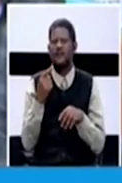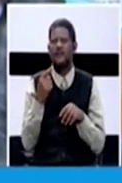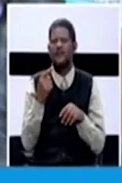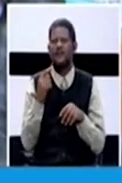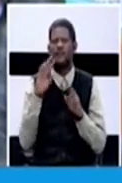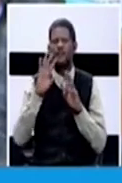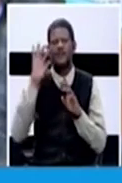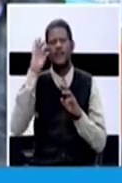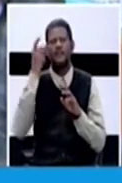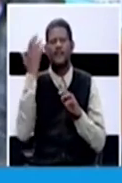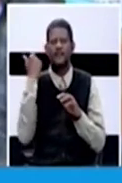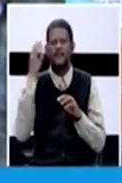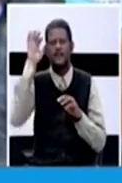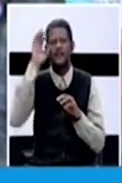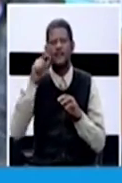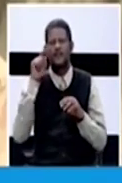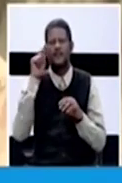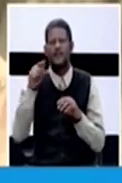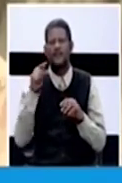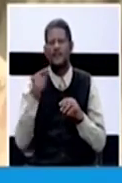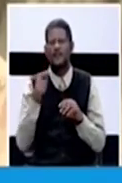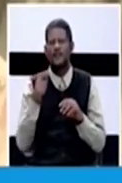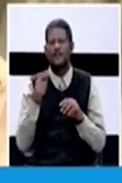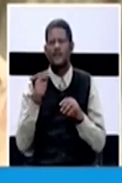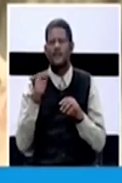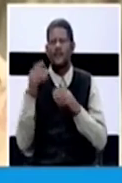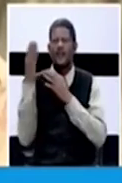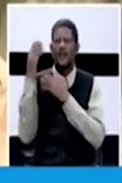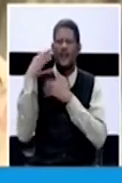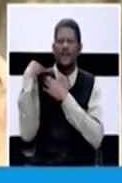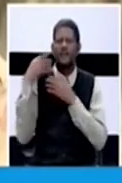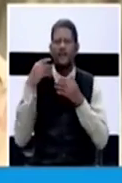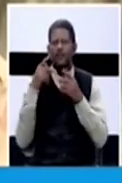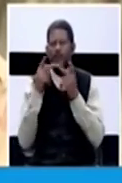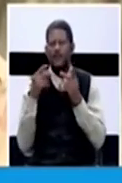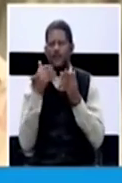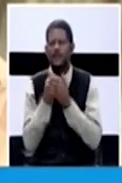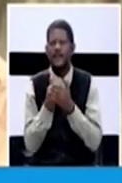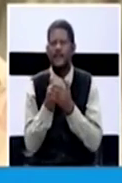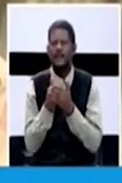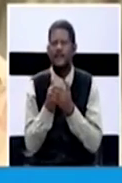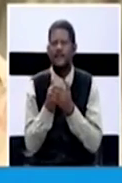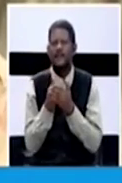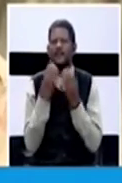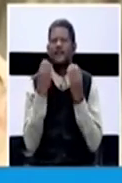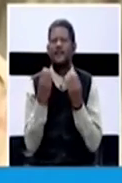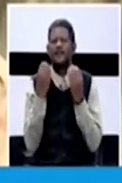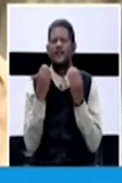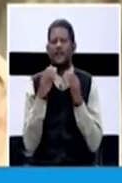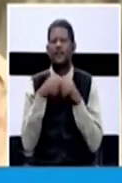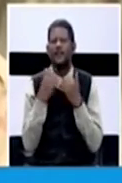ሕርቃ ነበሮም ነግድን ናብዚ መኣስከርናትኩም ኣብቶም ሓለፍቲ ዓበይቲ ፈፂሕና ኣኳ ምስ በፅሕና እህታ ኣሕዋት ደይኮና